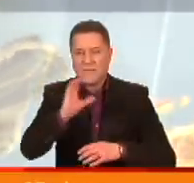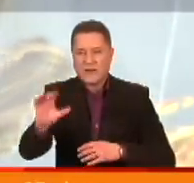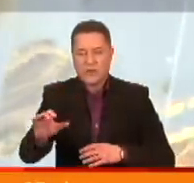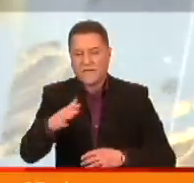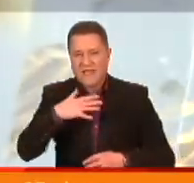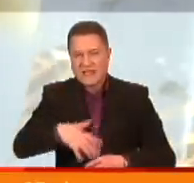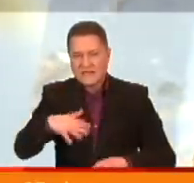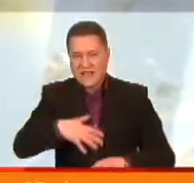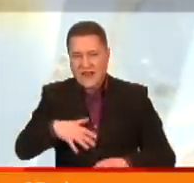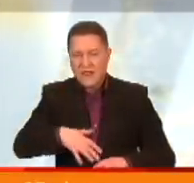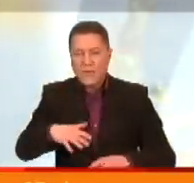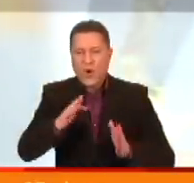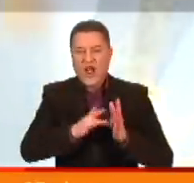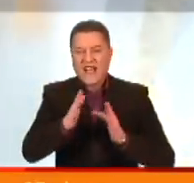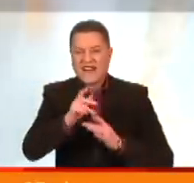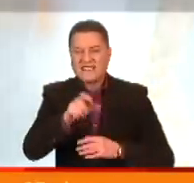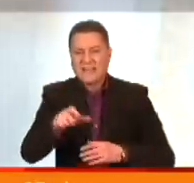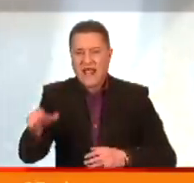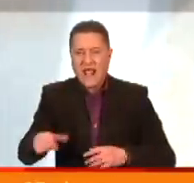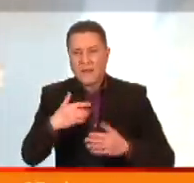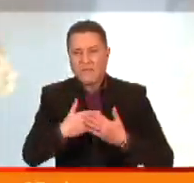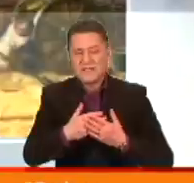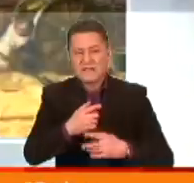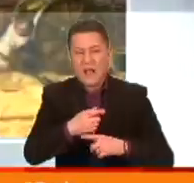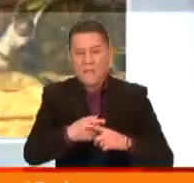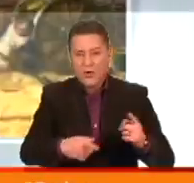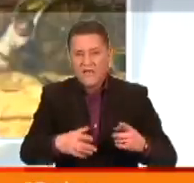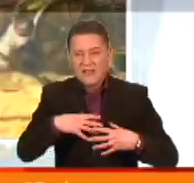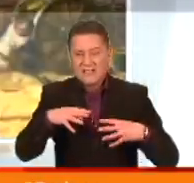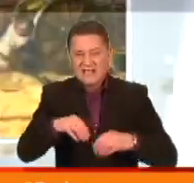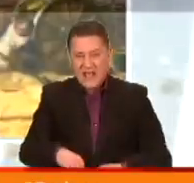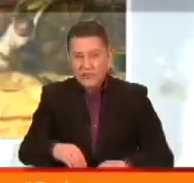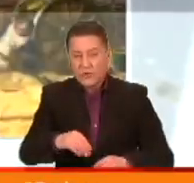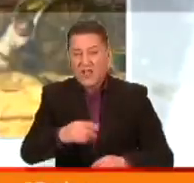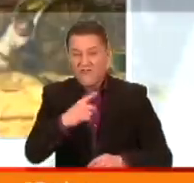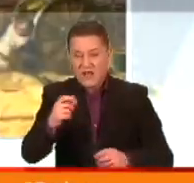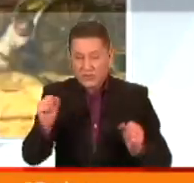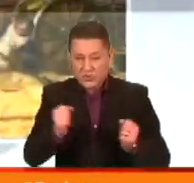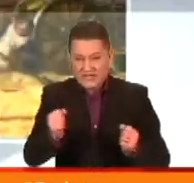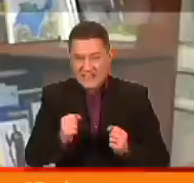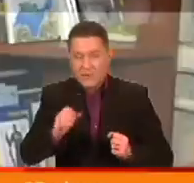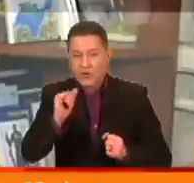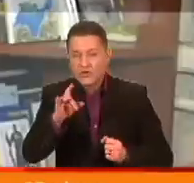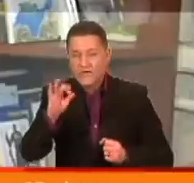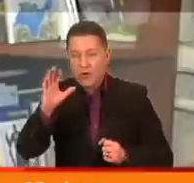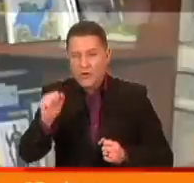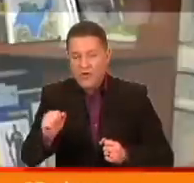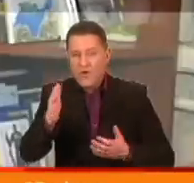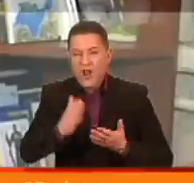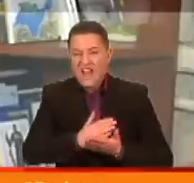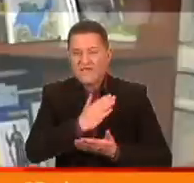тисяч кримських християн, близько половини загинули в першу зиму. Суворов безпосередньо причетний ще раніше до